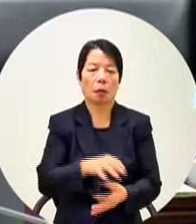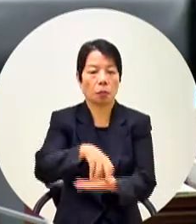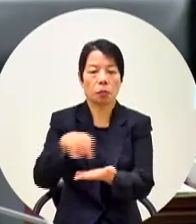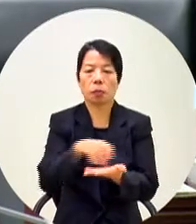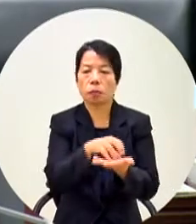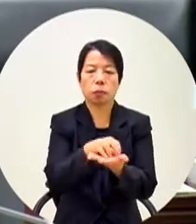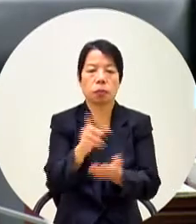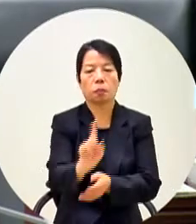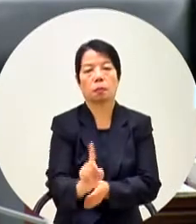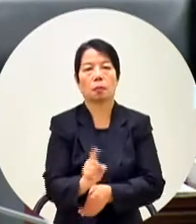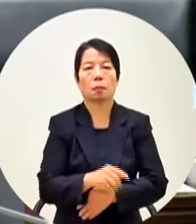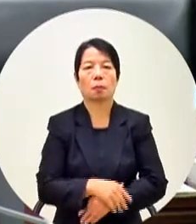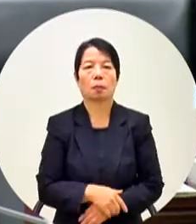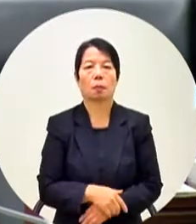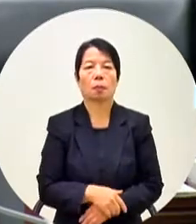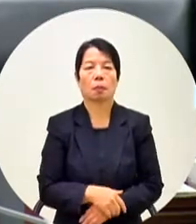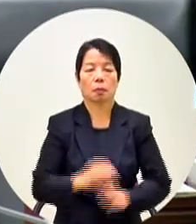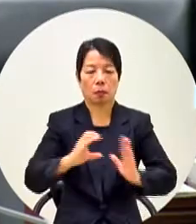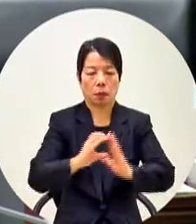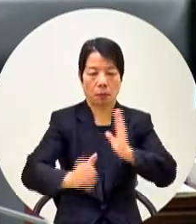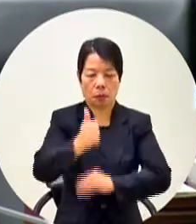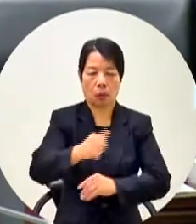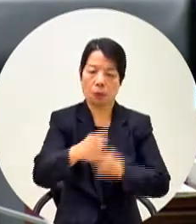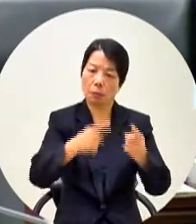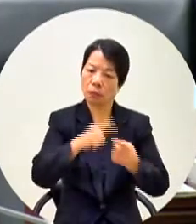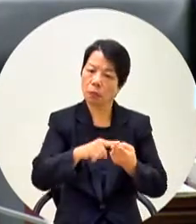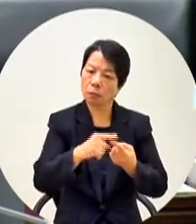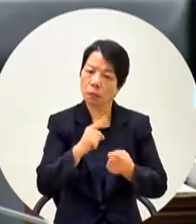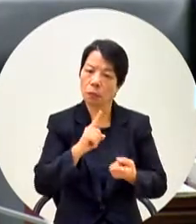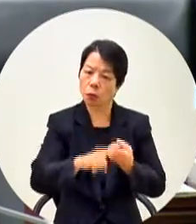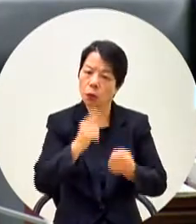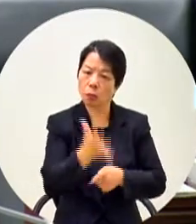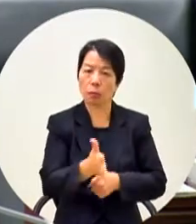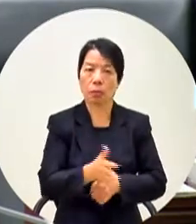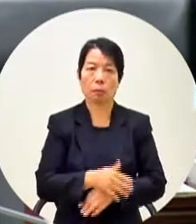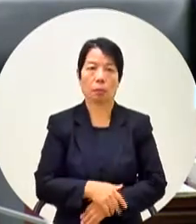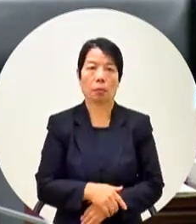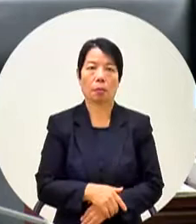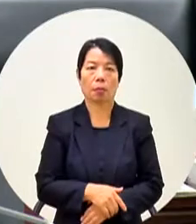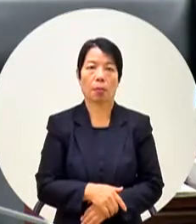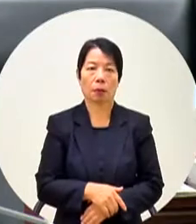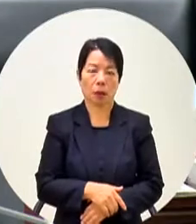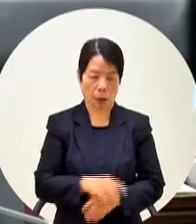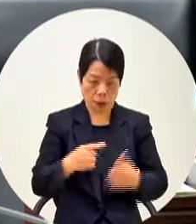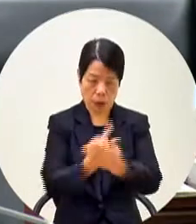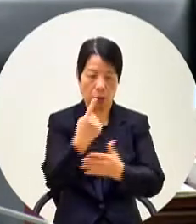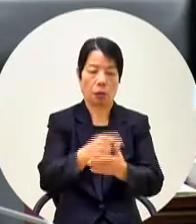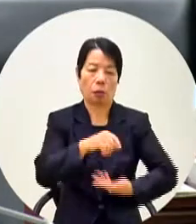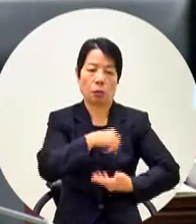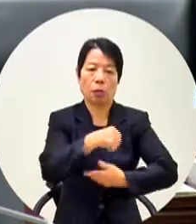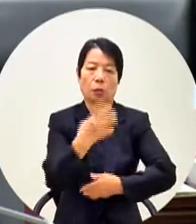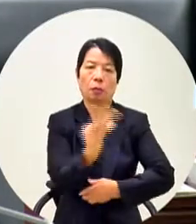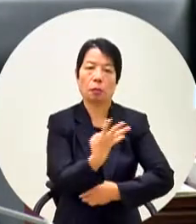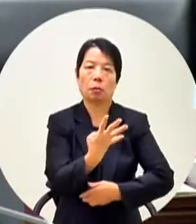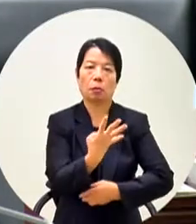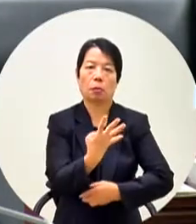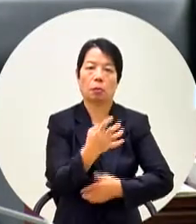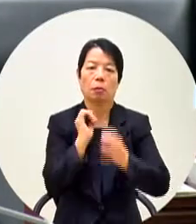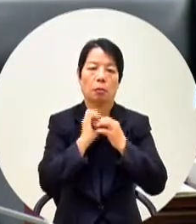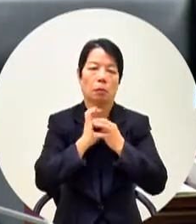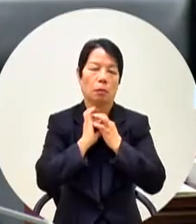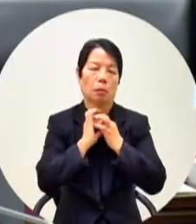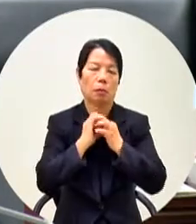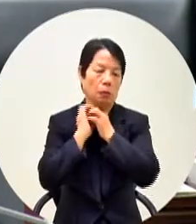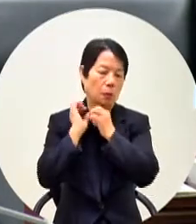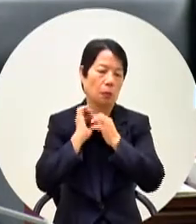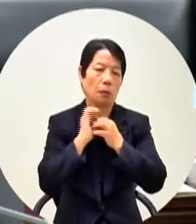哦，局长，你敢回答这应该无？是不是应该爱出这四个意见？是不是应该爱顾？